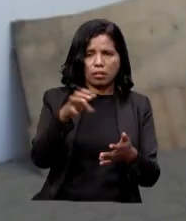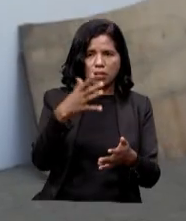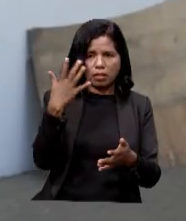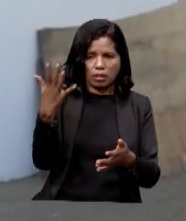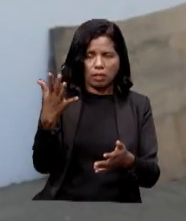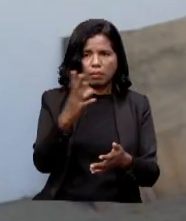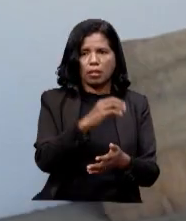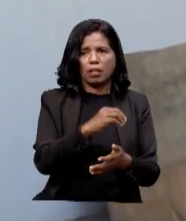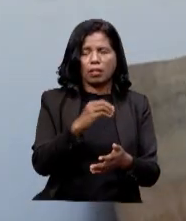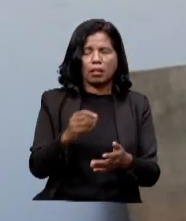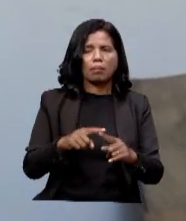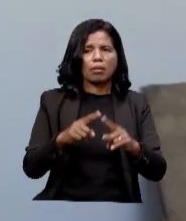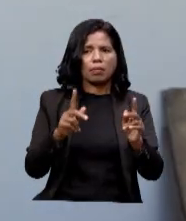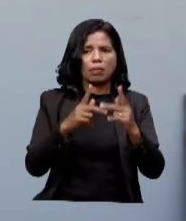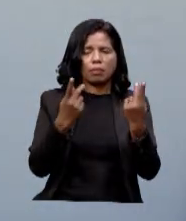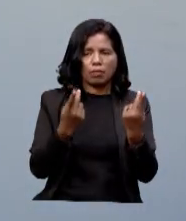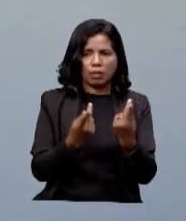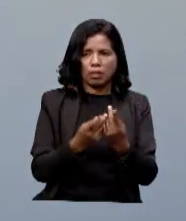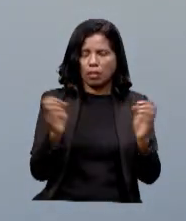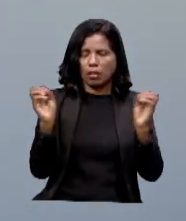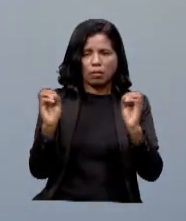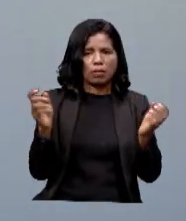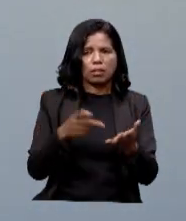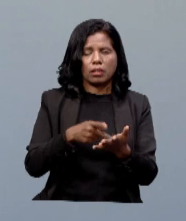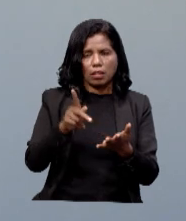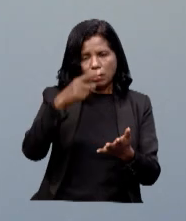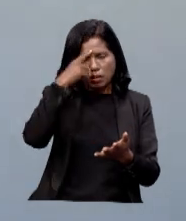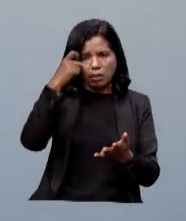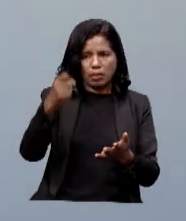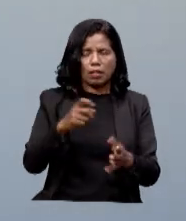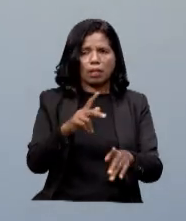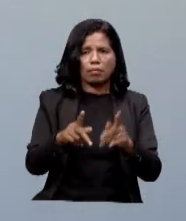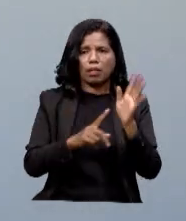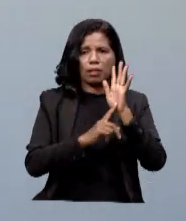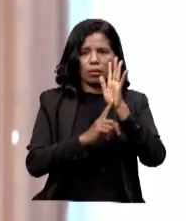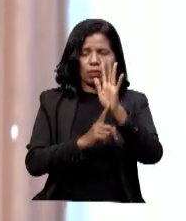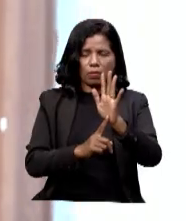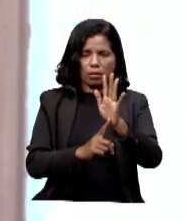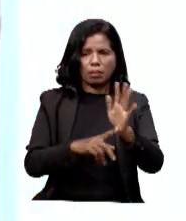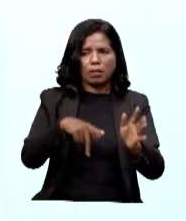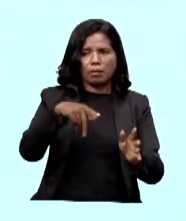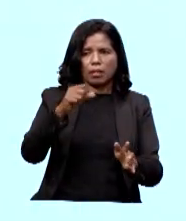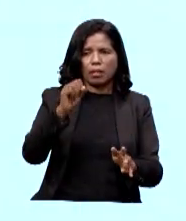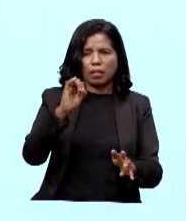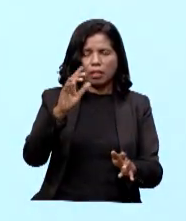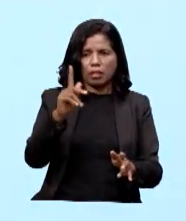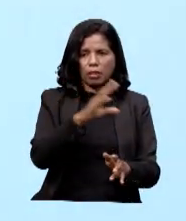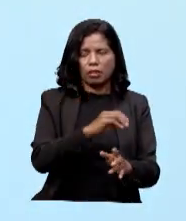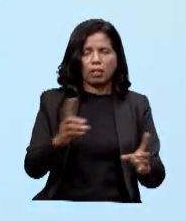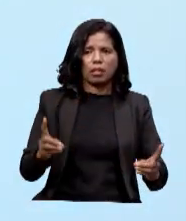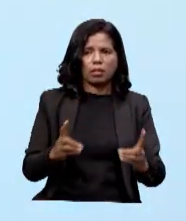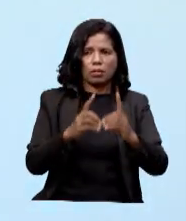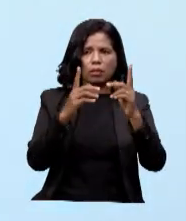lima, mai be companhia Bedford, la coi selu, tang ne, beneficiário hato keisa bapisik, no pensik, ha soru